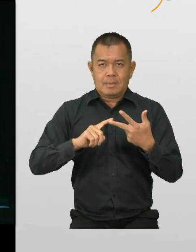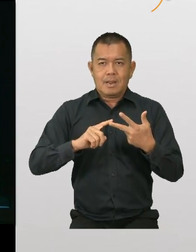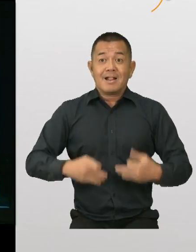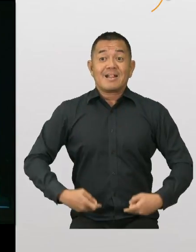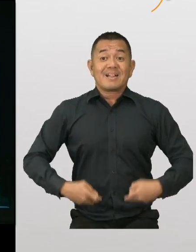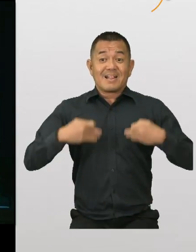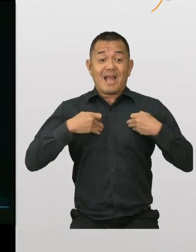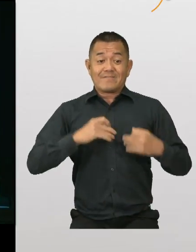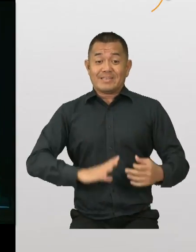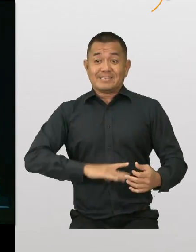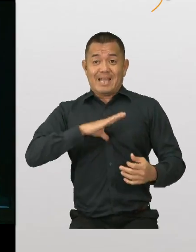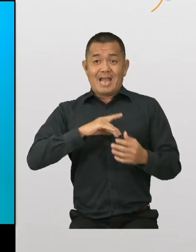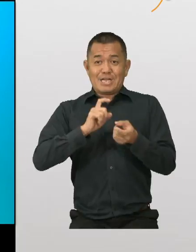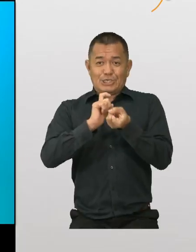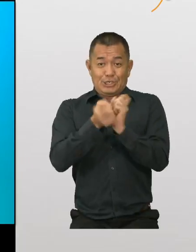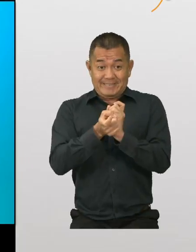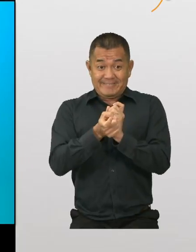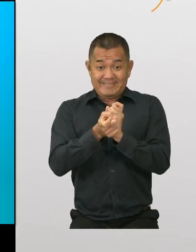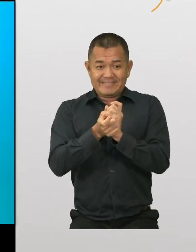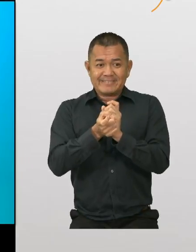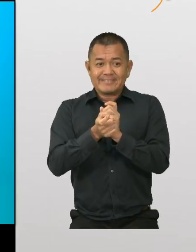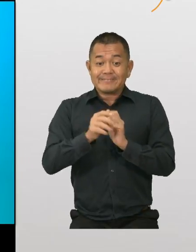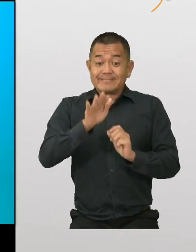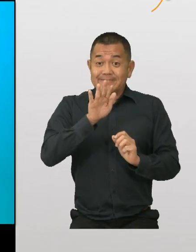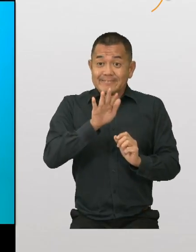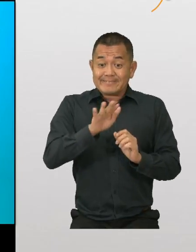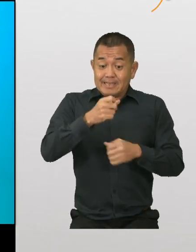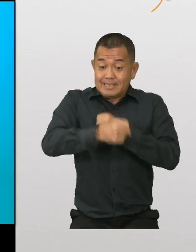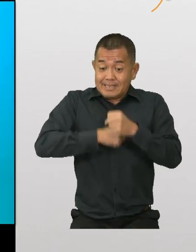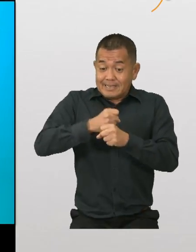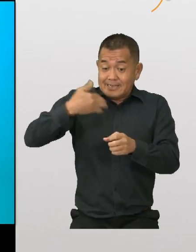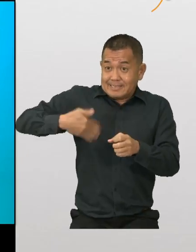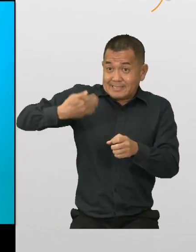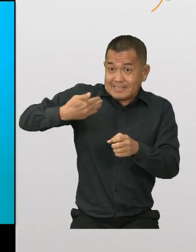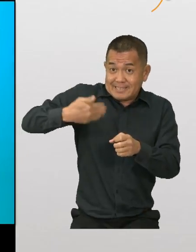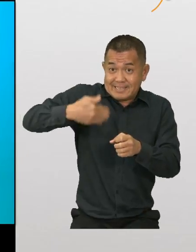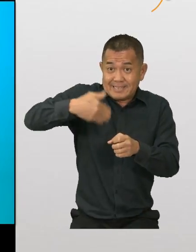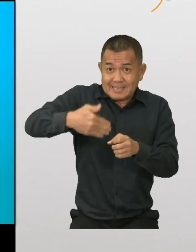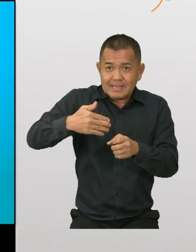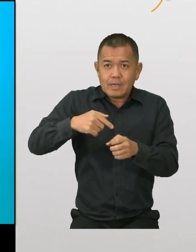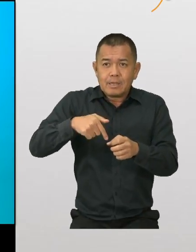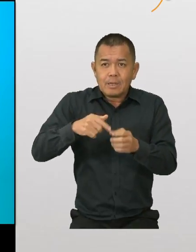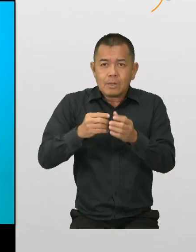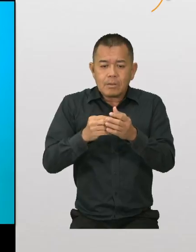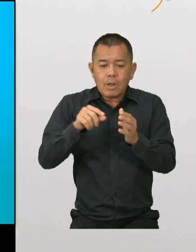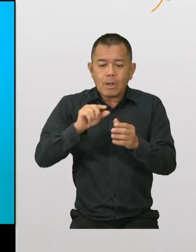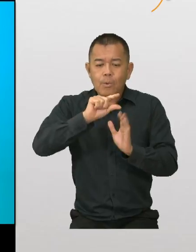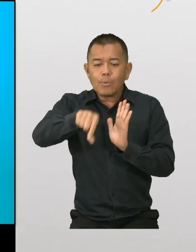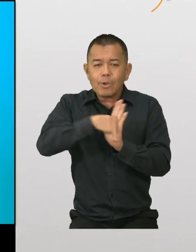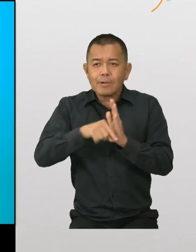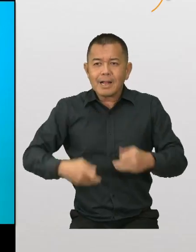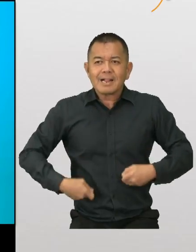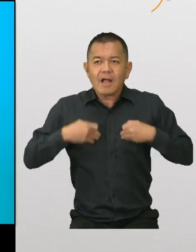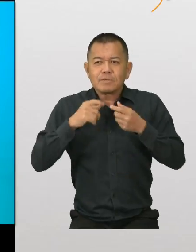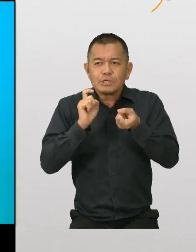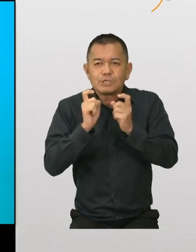这些年来， Over the years, 随着经济 as 和 the 科技的 economy 进 has 步 grown and 人民的生活 technology 水 has 平 progressed, 进一步提高 our quality of life